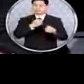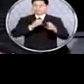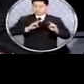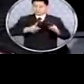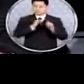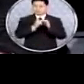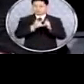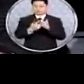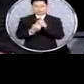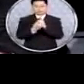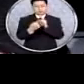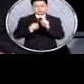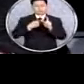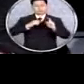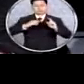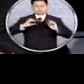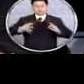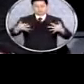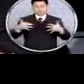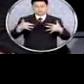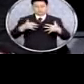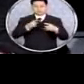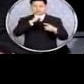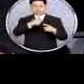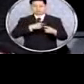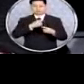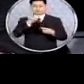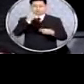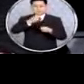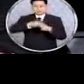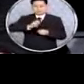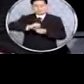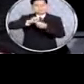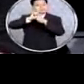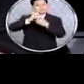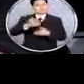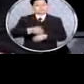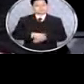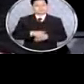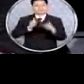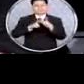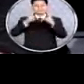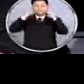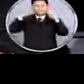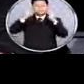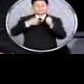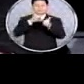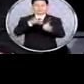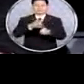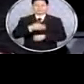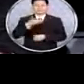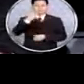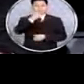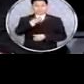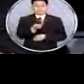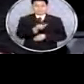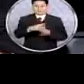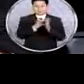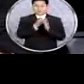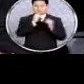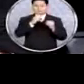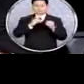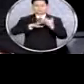民进党处理国际事务、外交事务上面的信心？最后请问宋先生，蓝绿在外交政策上经常是对立的，